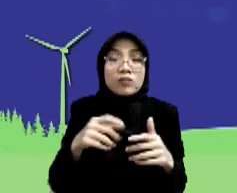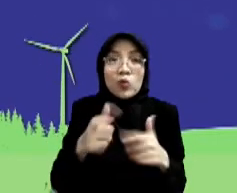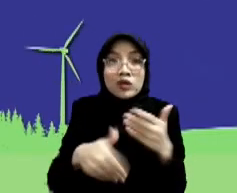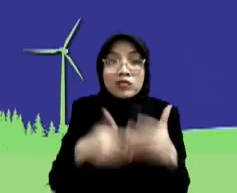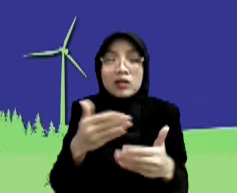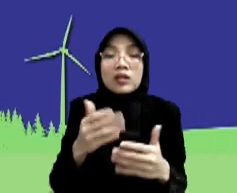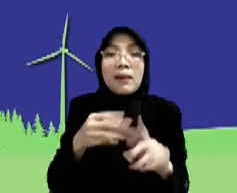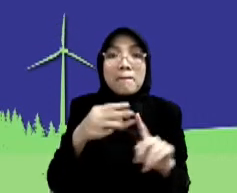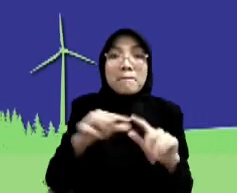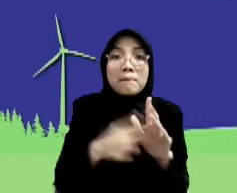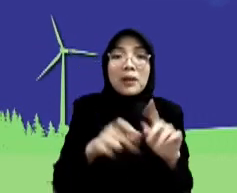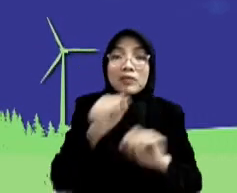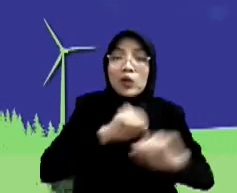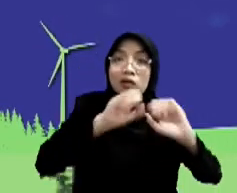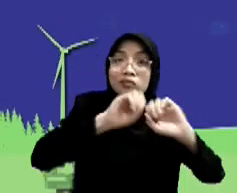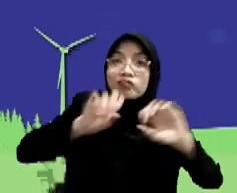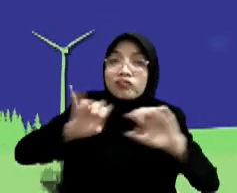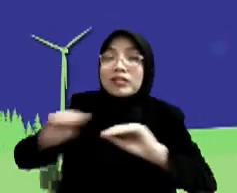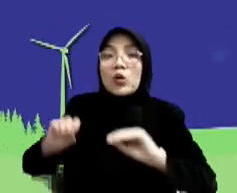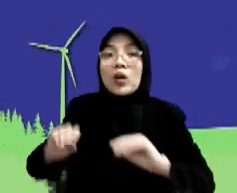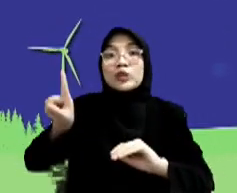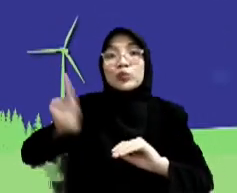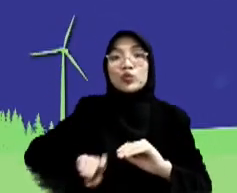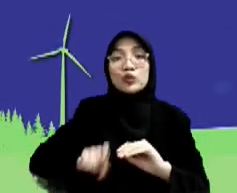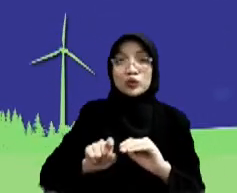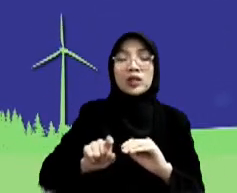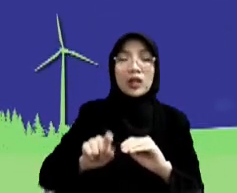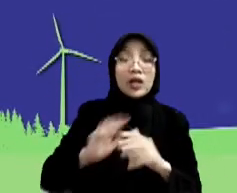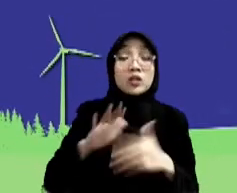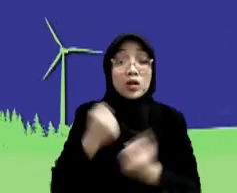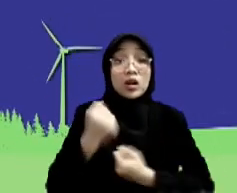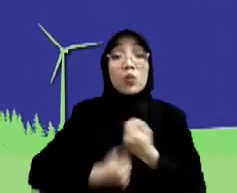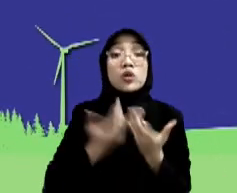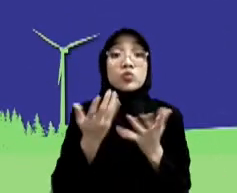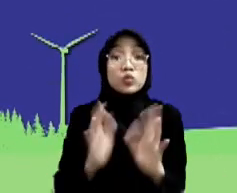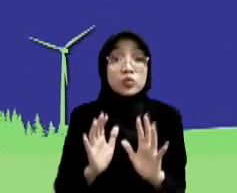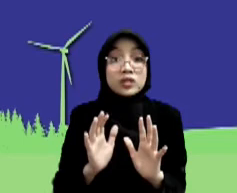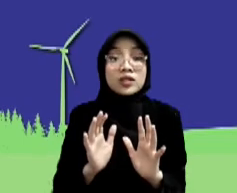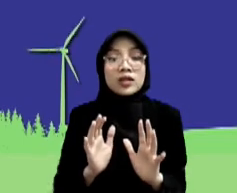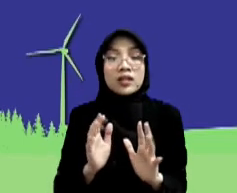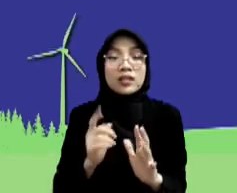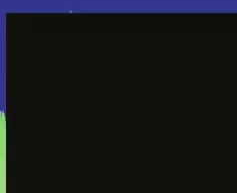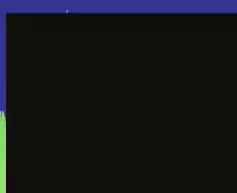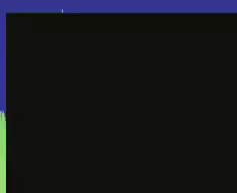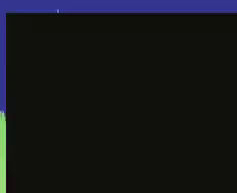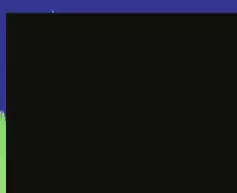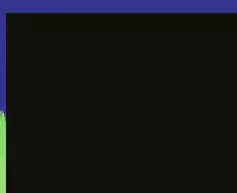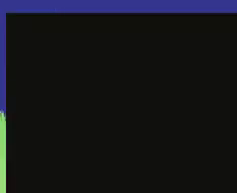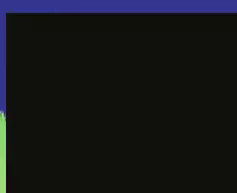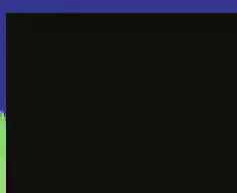ikut mengedukasi konsumen nah kebetulan ini juga eh apa namanya eh sudah kita lakukan mungkin just quickly apa namanya